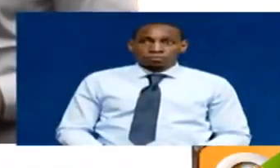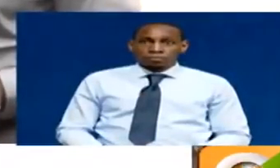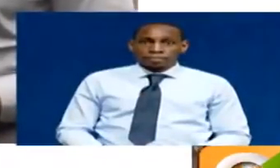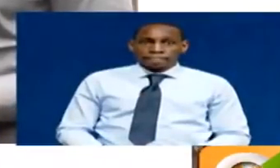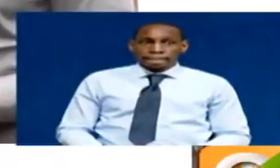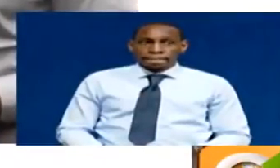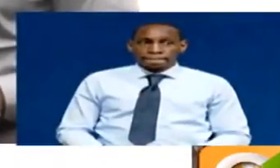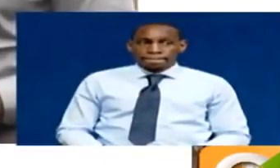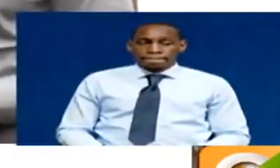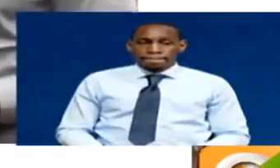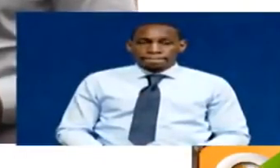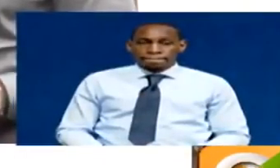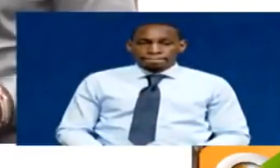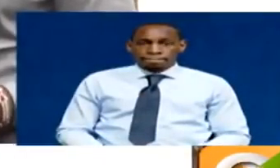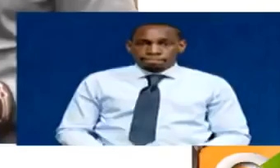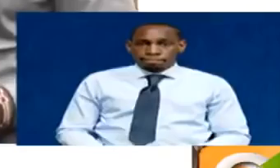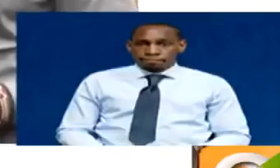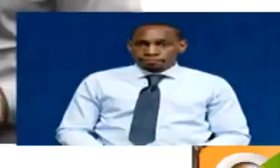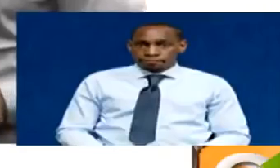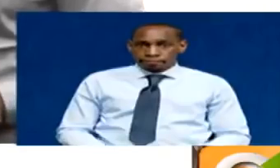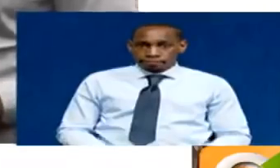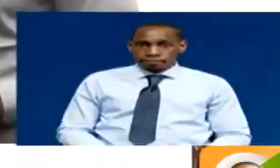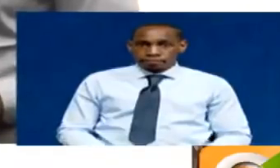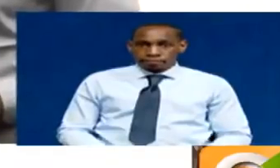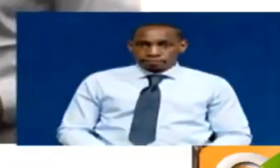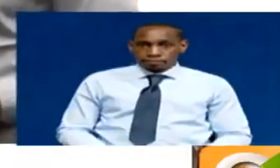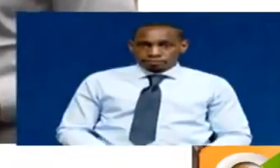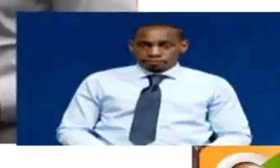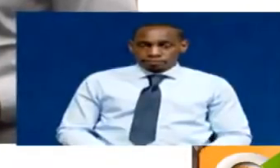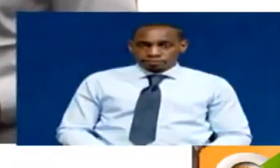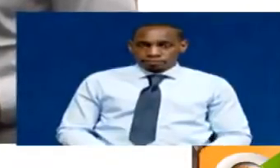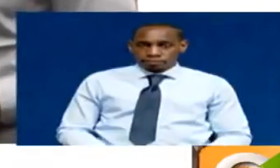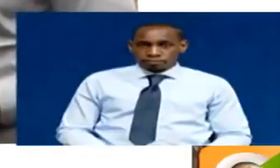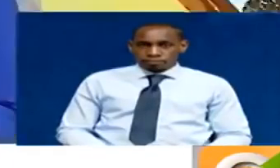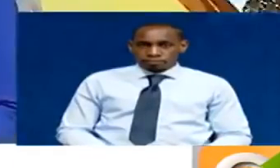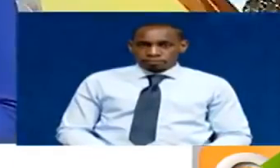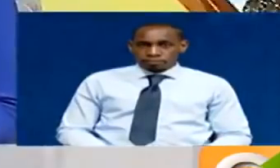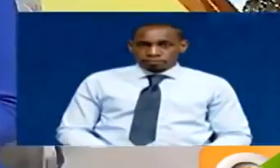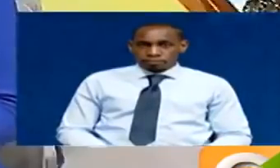Citizen, nikiwa kijiji cha Nyagenke, maeneo ya Bomachoge Borabu, kaunti ya Kisii.